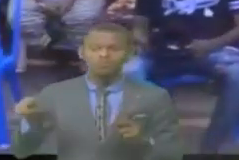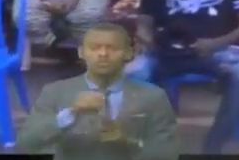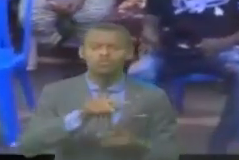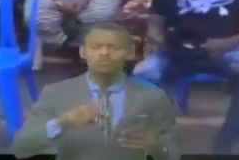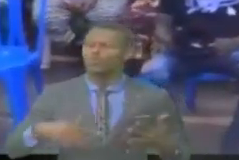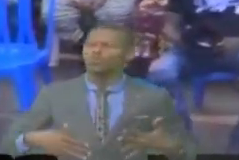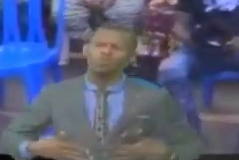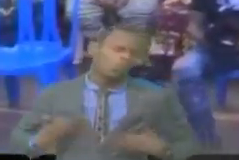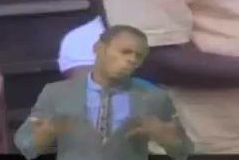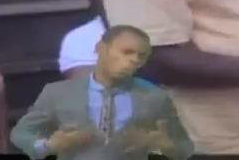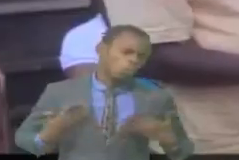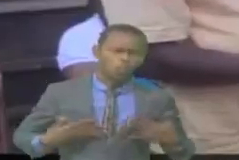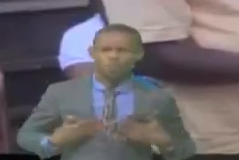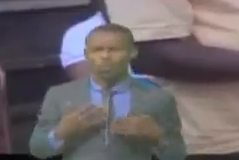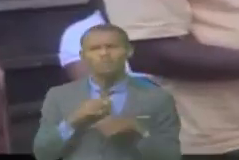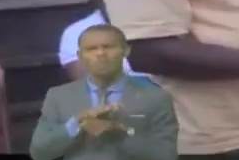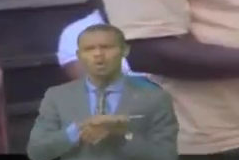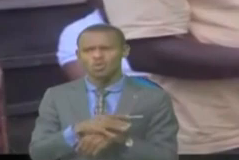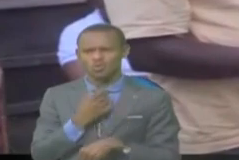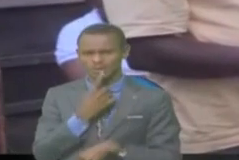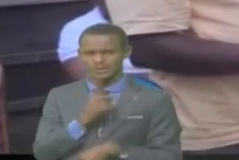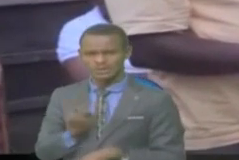de la population.